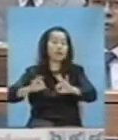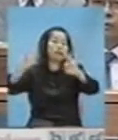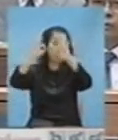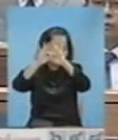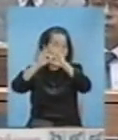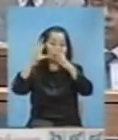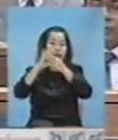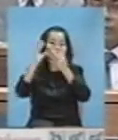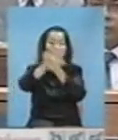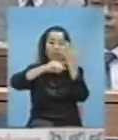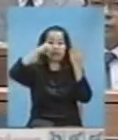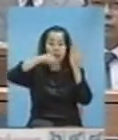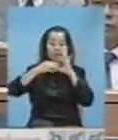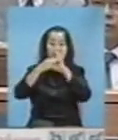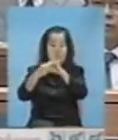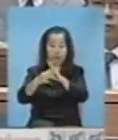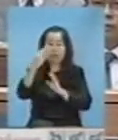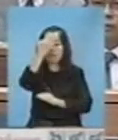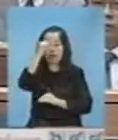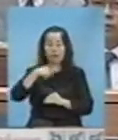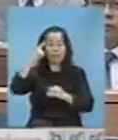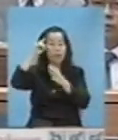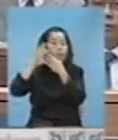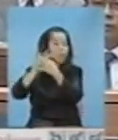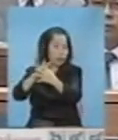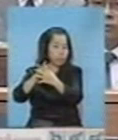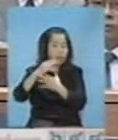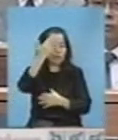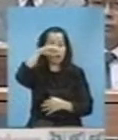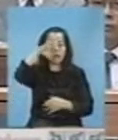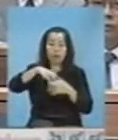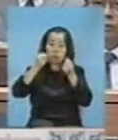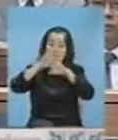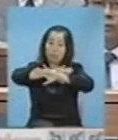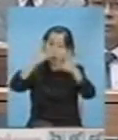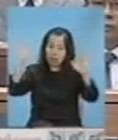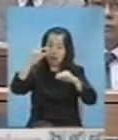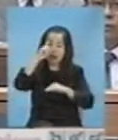สำหรับประเทศไทยพวกกระผมเป็นห่วงว่าจะมีการยกเลิก